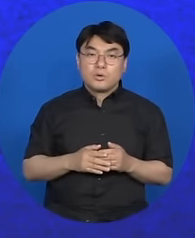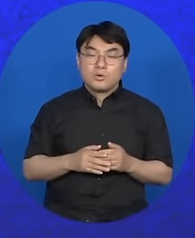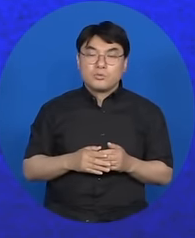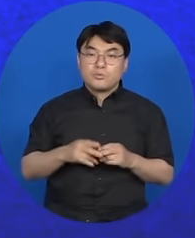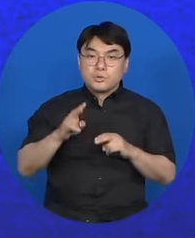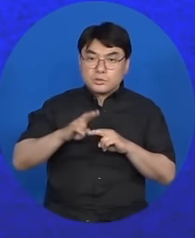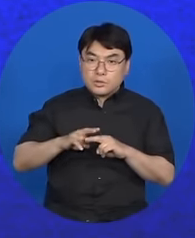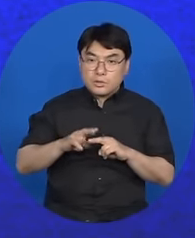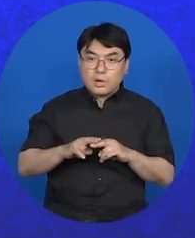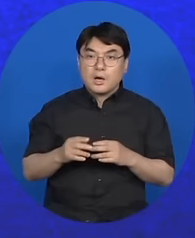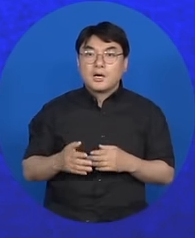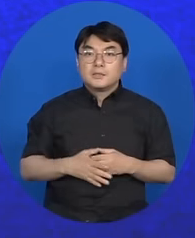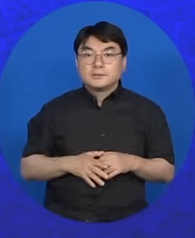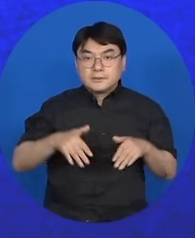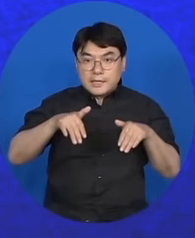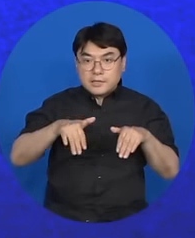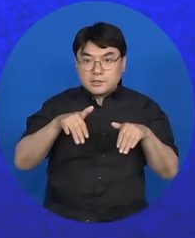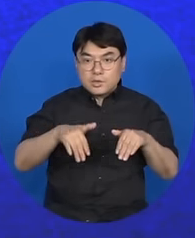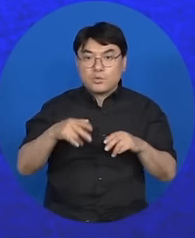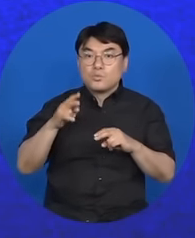위치에서 대신 죽으심으로써